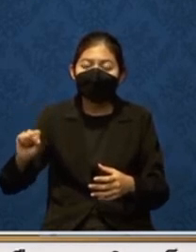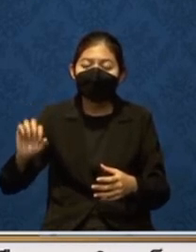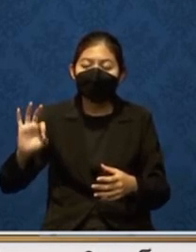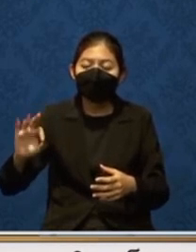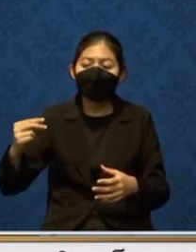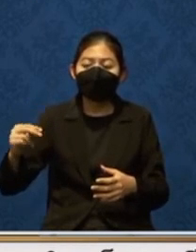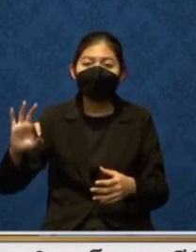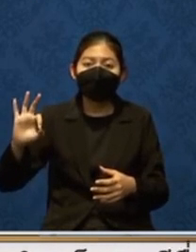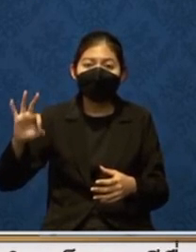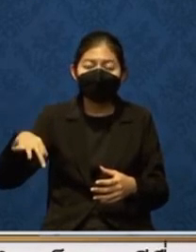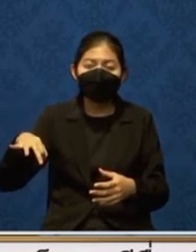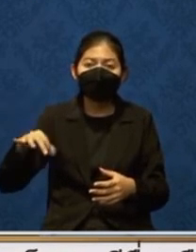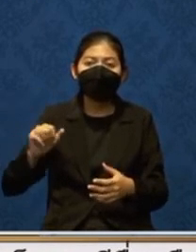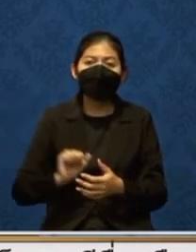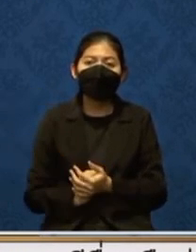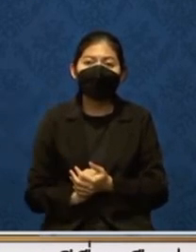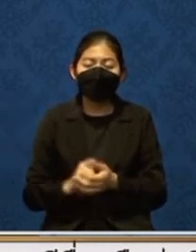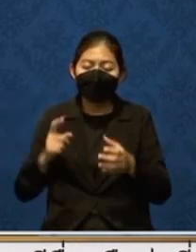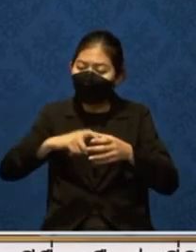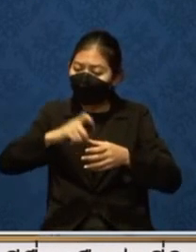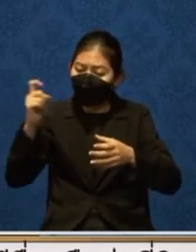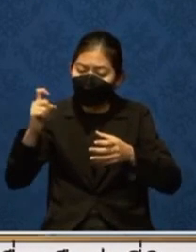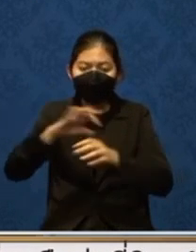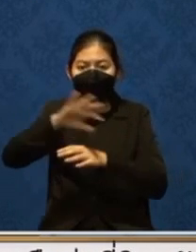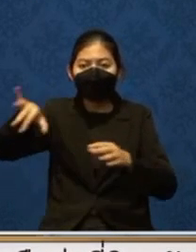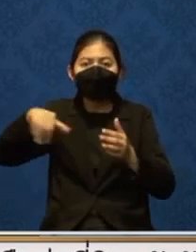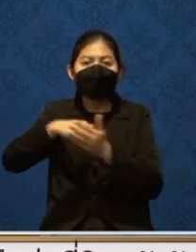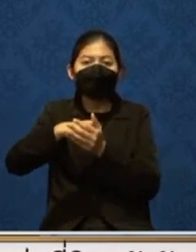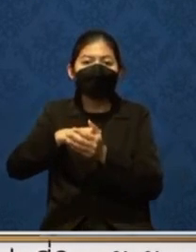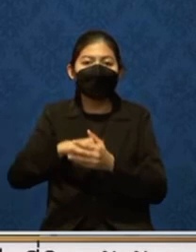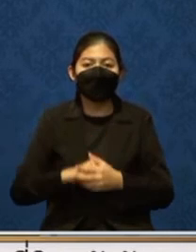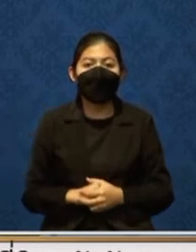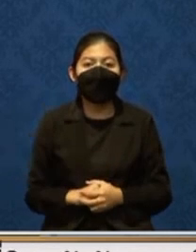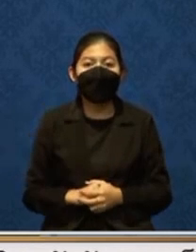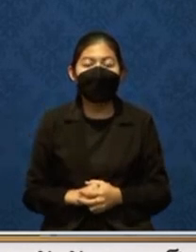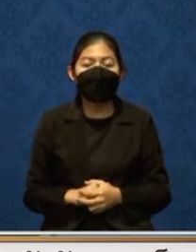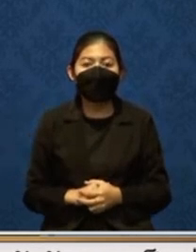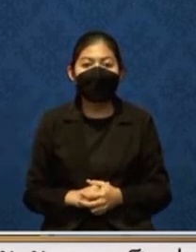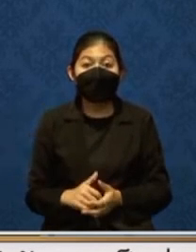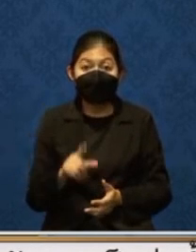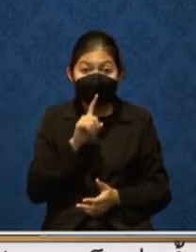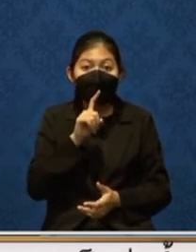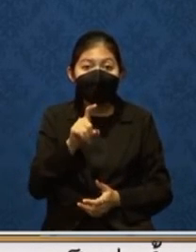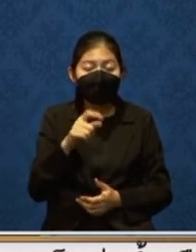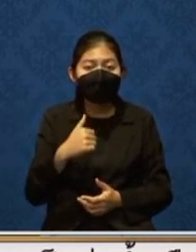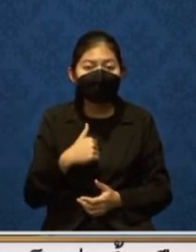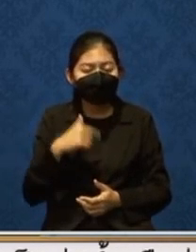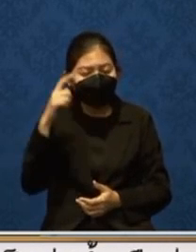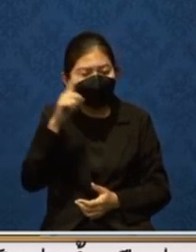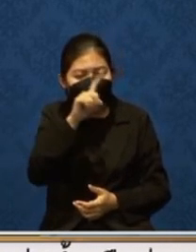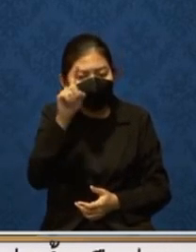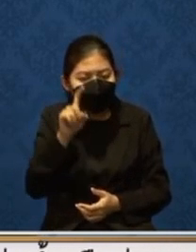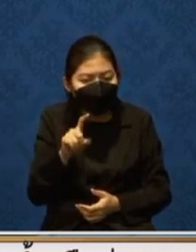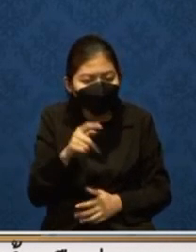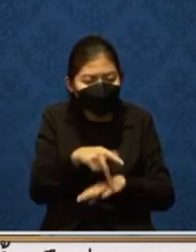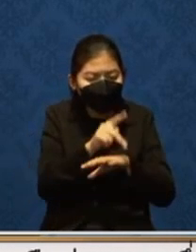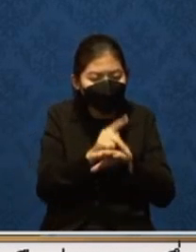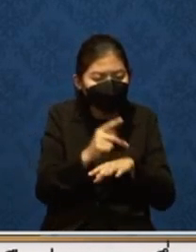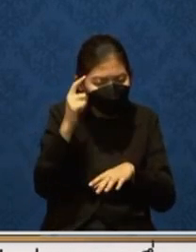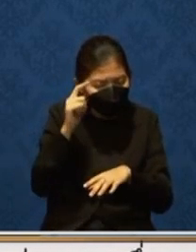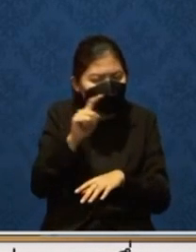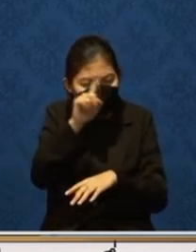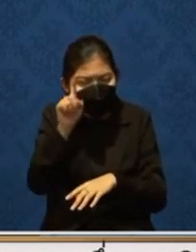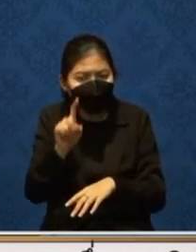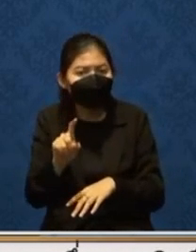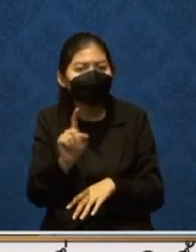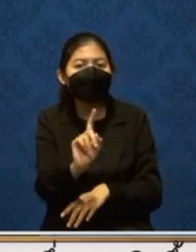ทซึกคอการออกจะเป็นหนส่นทั้หมดโดยส้เชิงครับแต่คำถามสำคญทผมจะชวนท่านประทานมารมหาคำตอบไปด้กัวันน